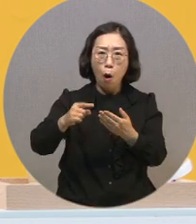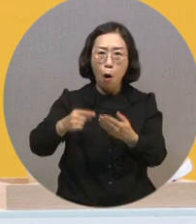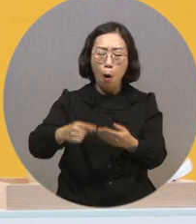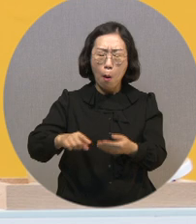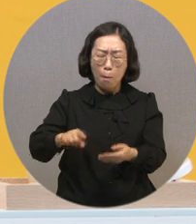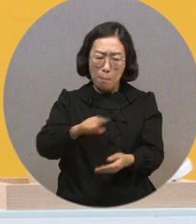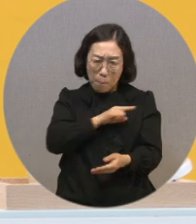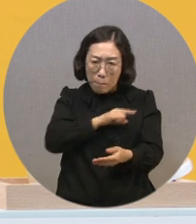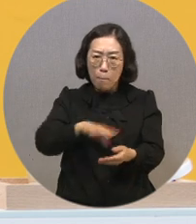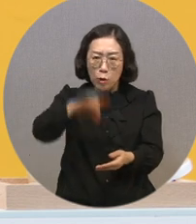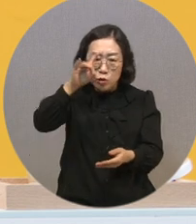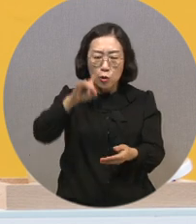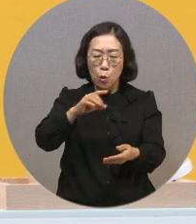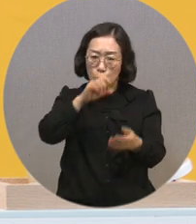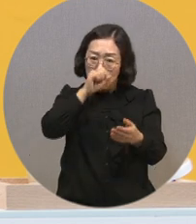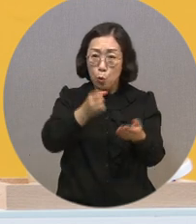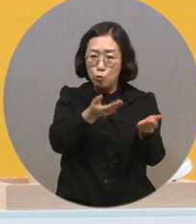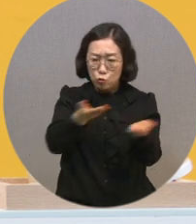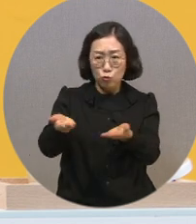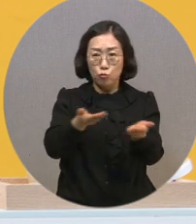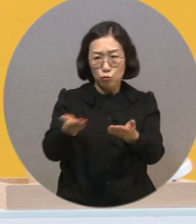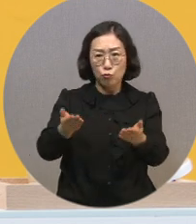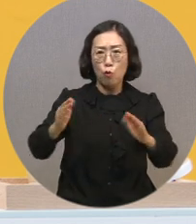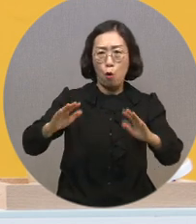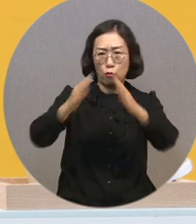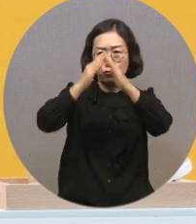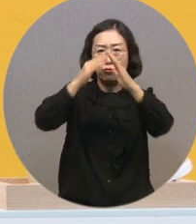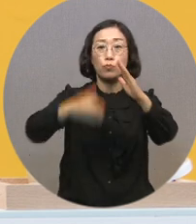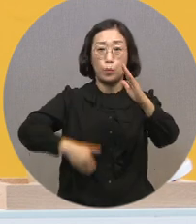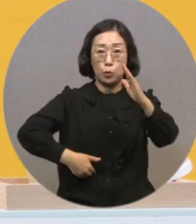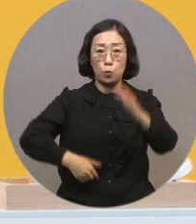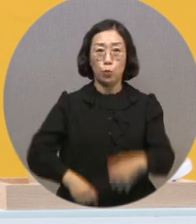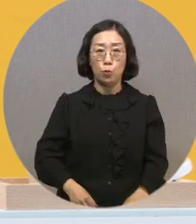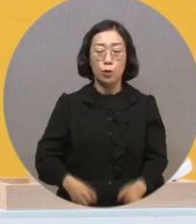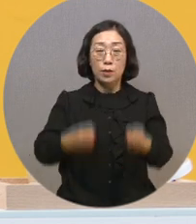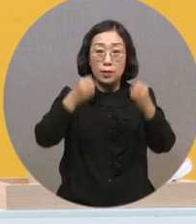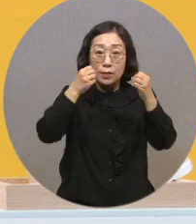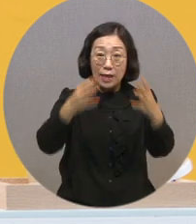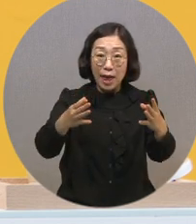된다. 그런 의미에서 특수학교의